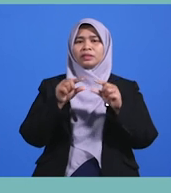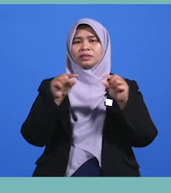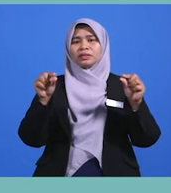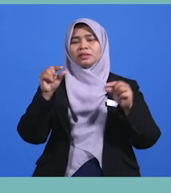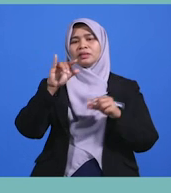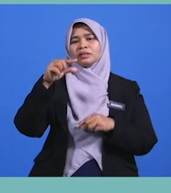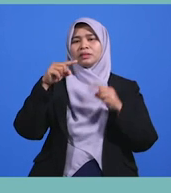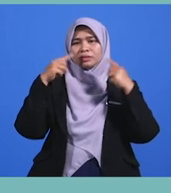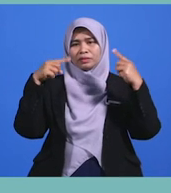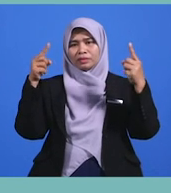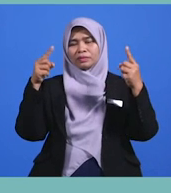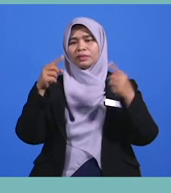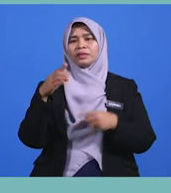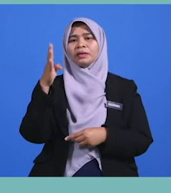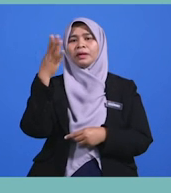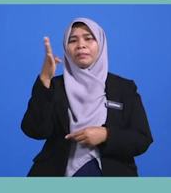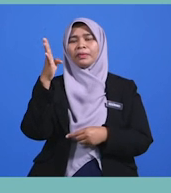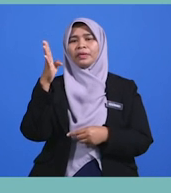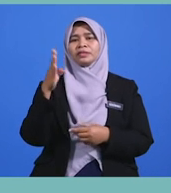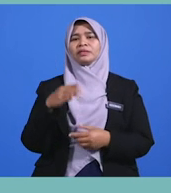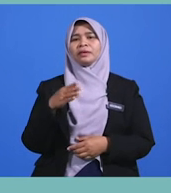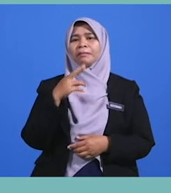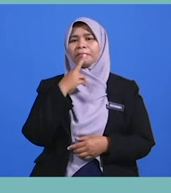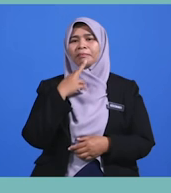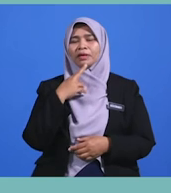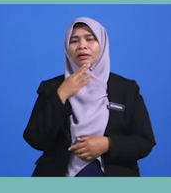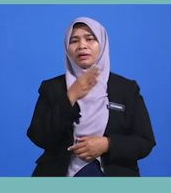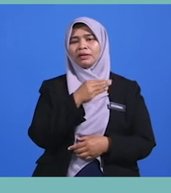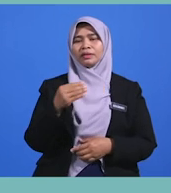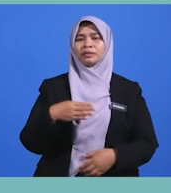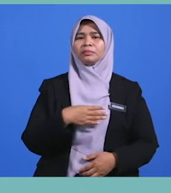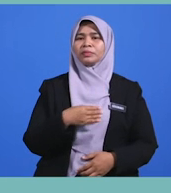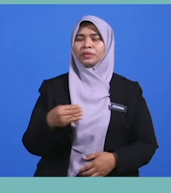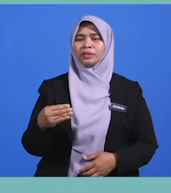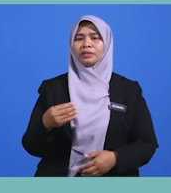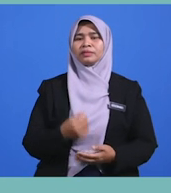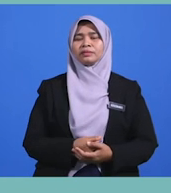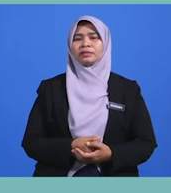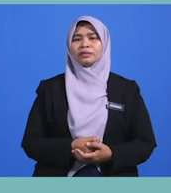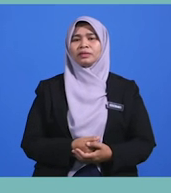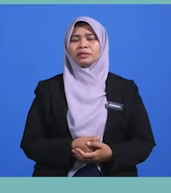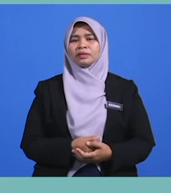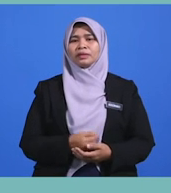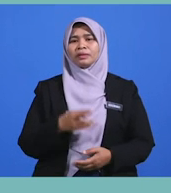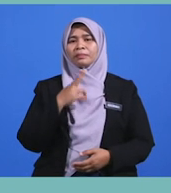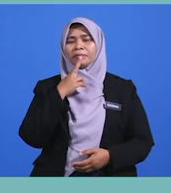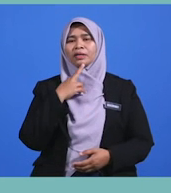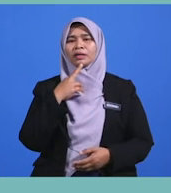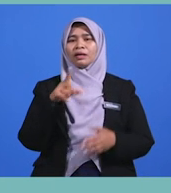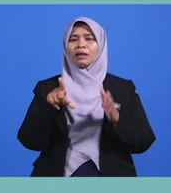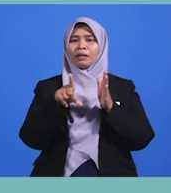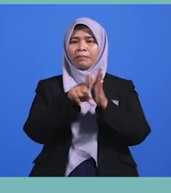mengandungi 14 jalur merah dan putih melintang yang sama lebar, bermula dengan jalur merah yang